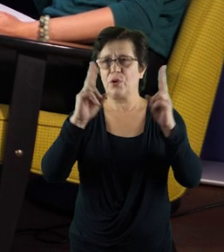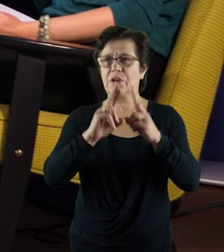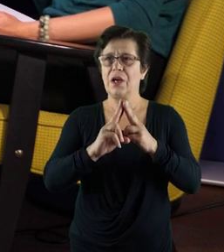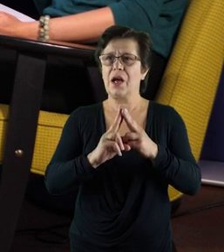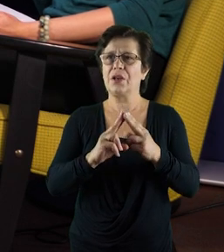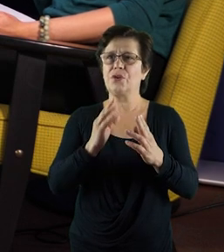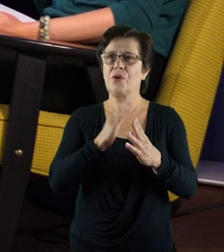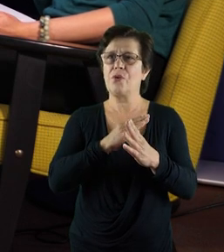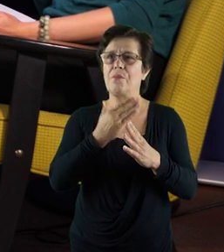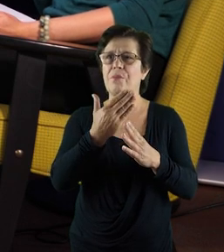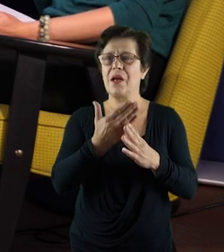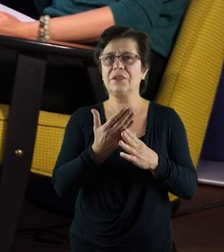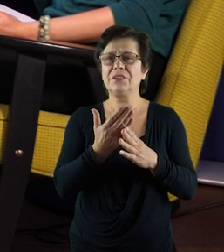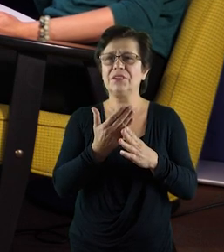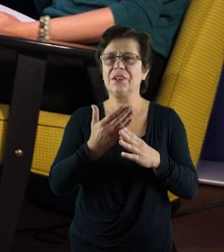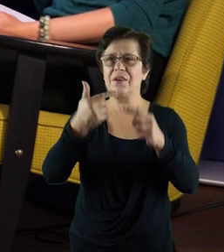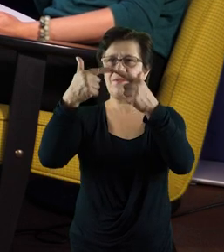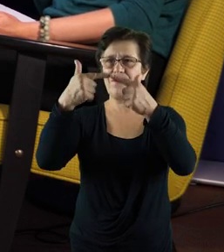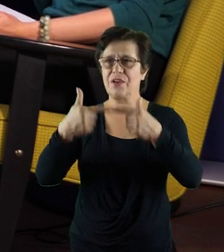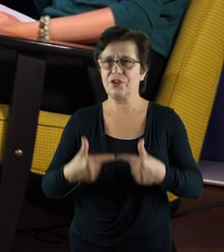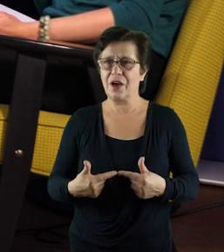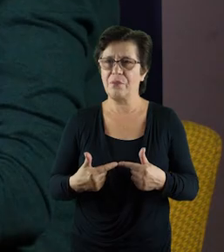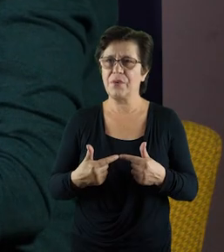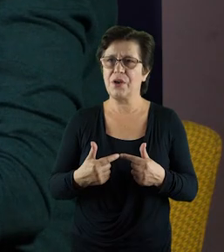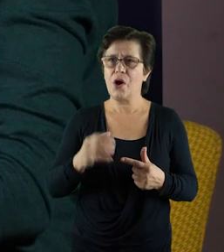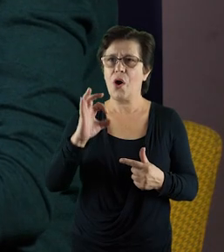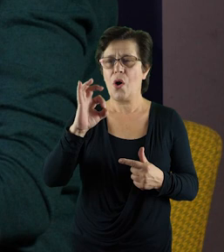Wierszami o Grochowiaku, Herbercie i Różewiczu.